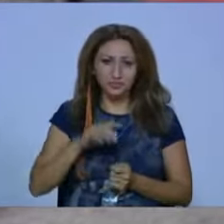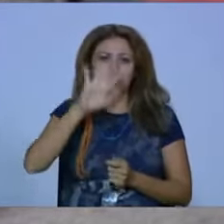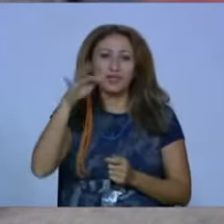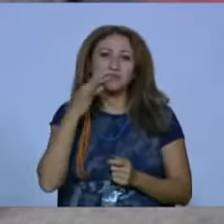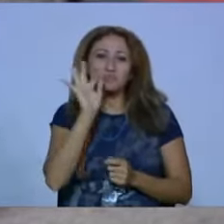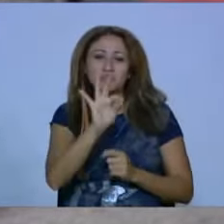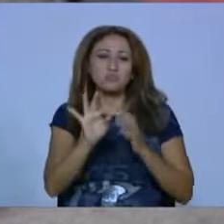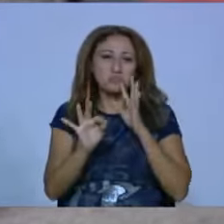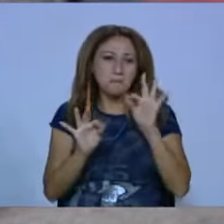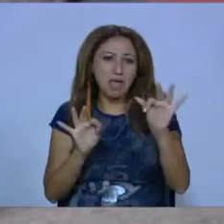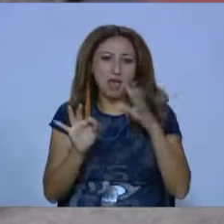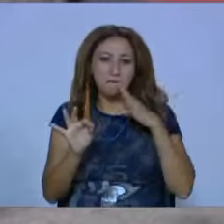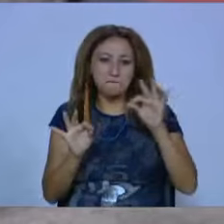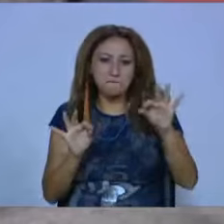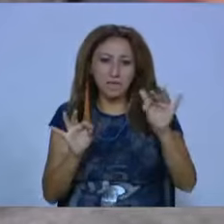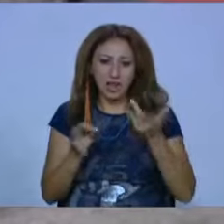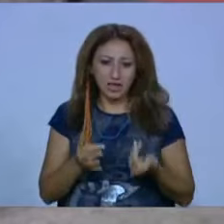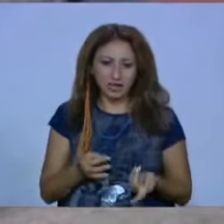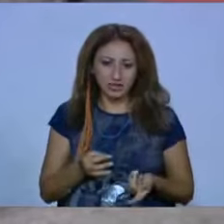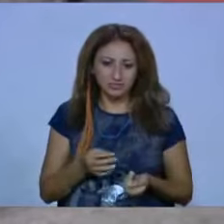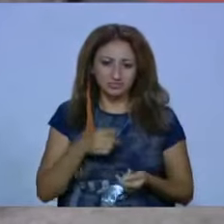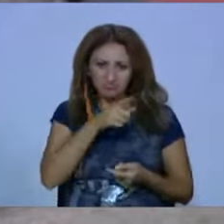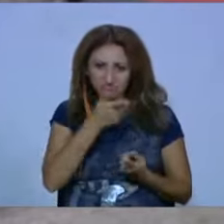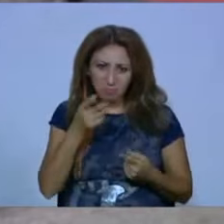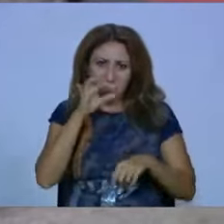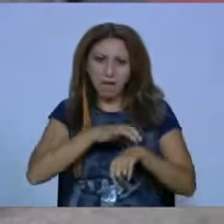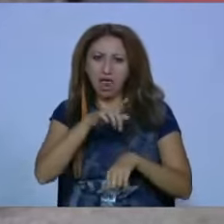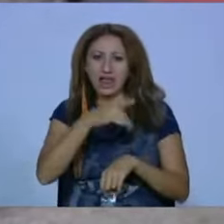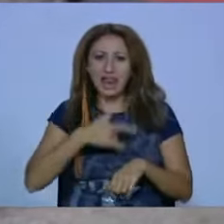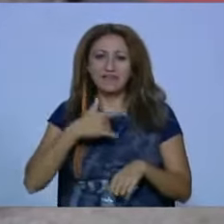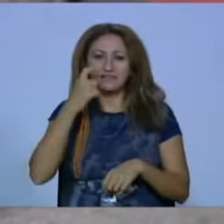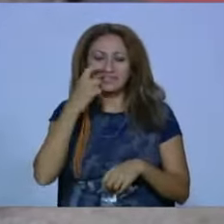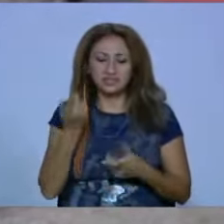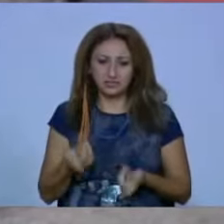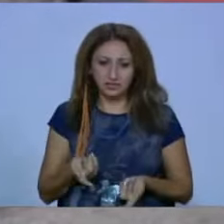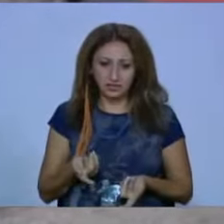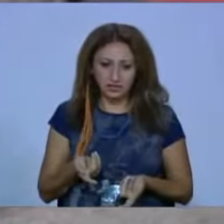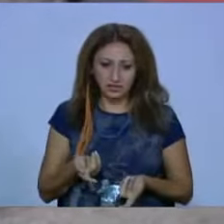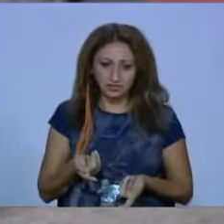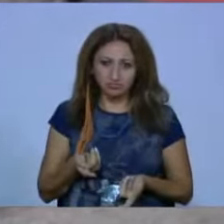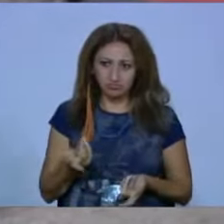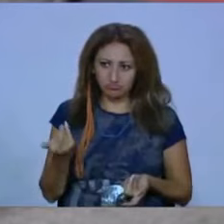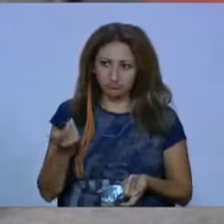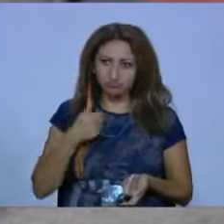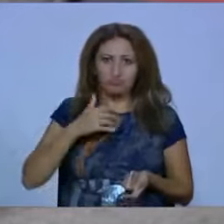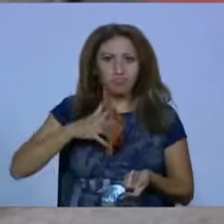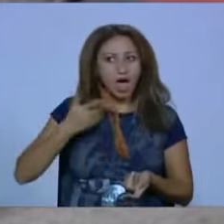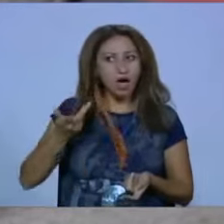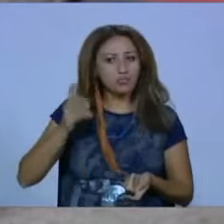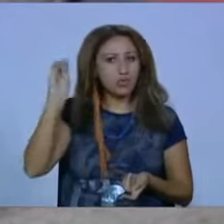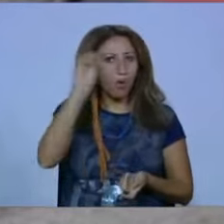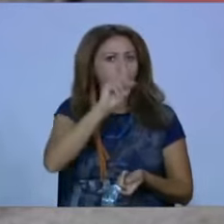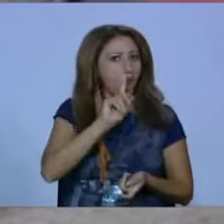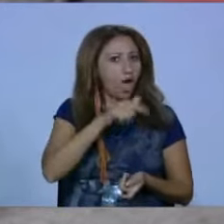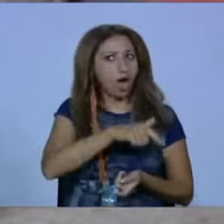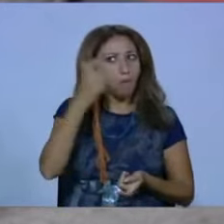يضايق يعني دي شخص إنسانة كذا، دي انسانه كذا. فكل انا كنت عاوزه بنتي بقى نغير الفكره من